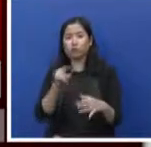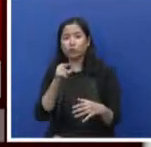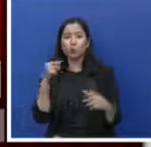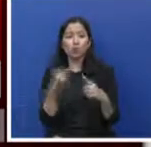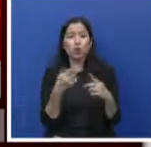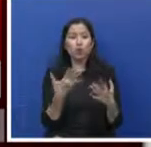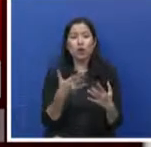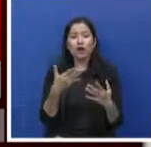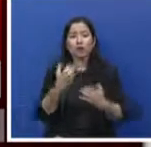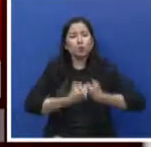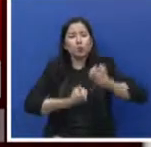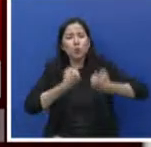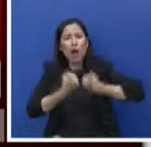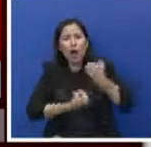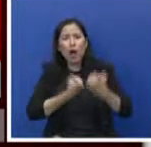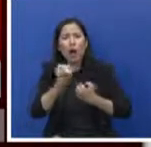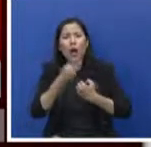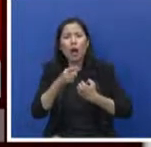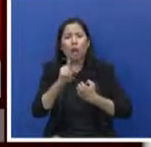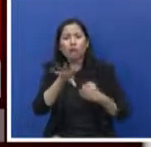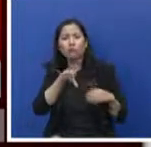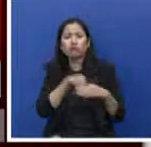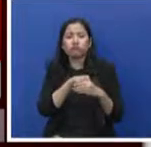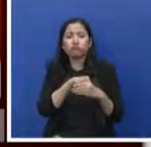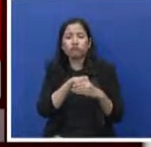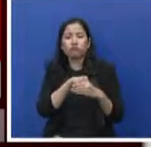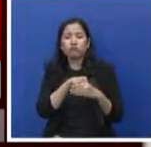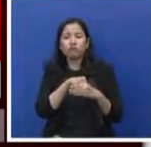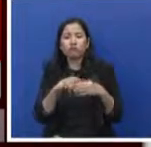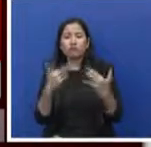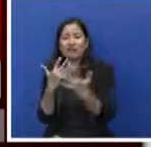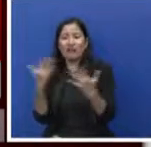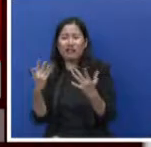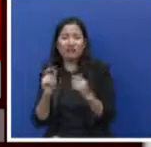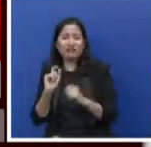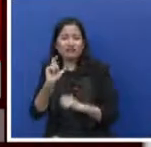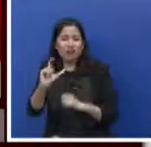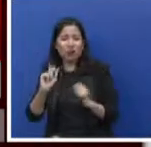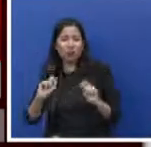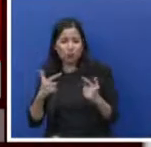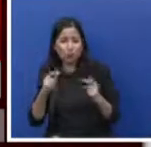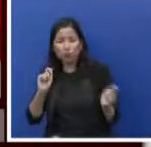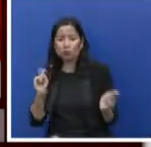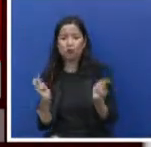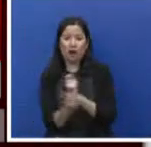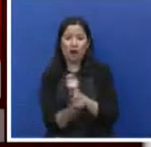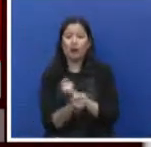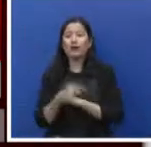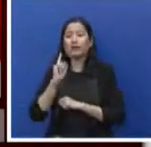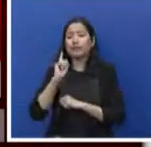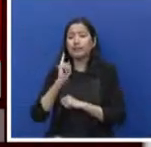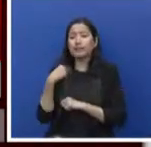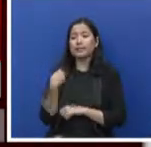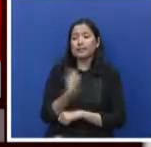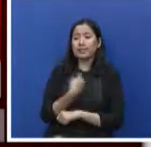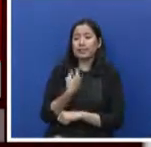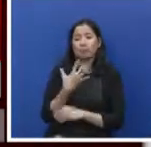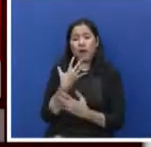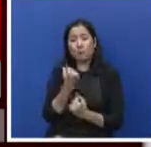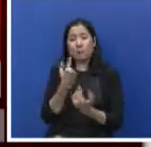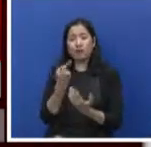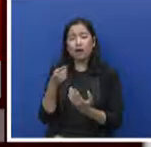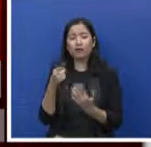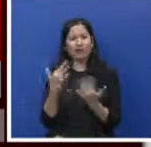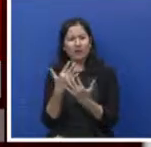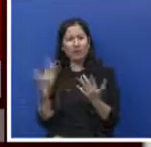berupaya menjadi bagian dari perubahan gaya hidup masyarakat di Indonesia ini. Dan dari situ kita berharap perubahan gaya